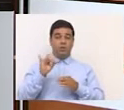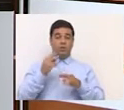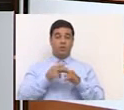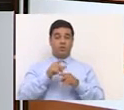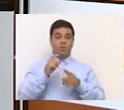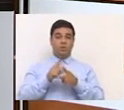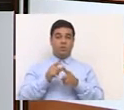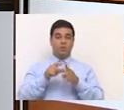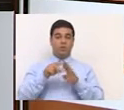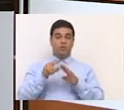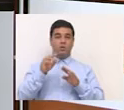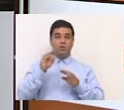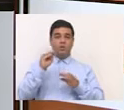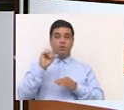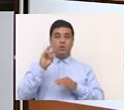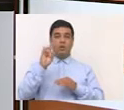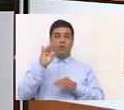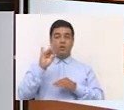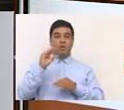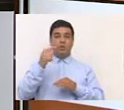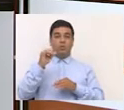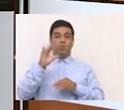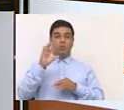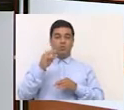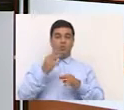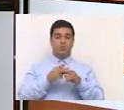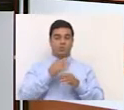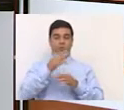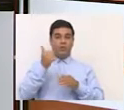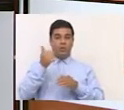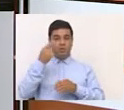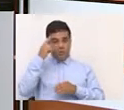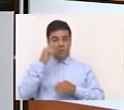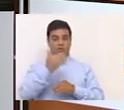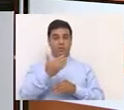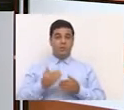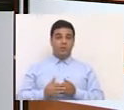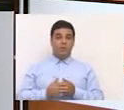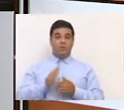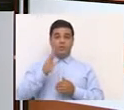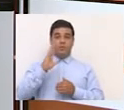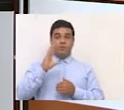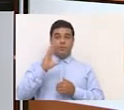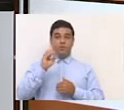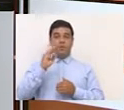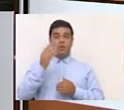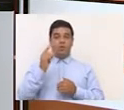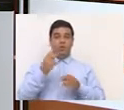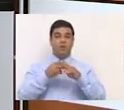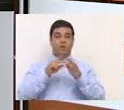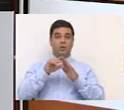слова Жак-Ива Кусто. Мы с ним вы знакомы по его подводным приключениям. Вещь